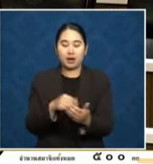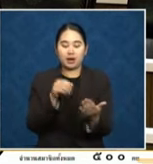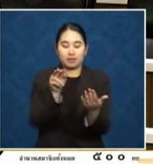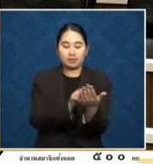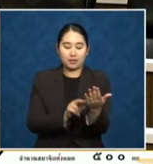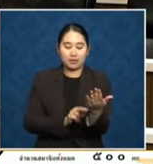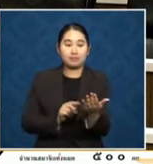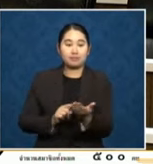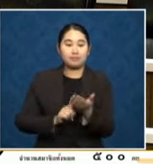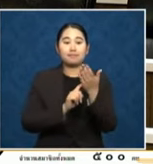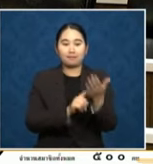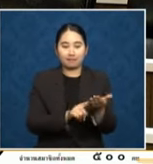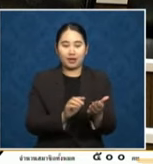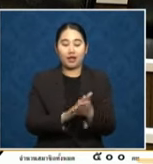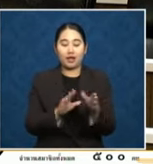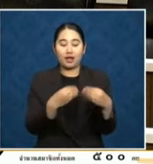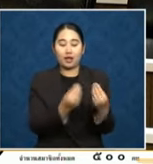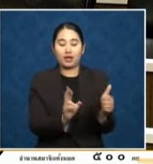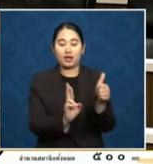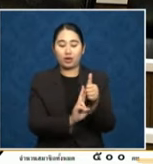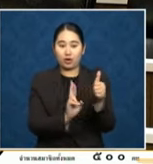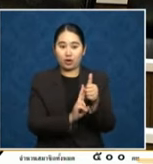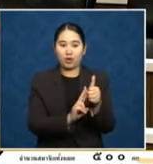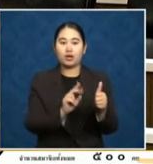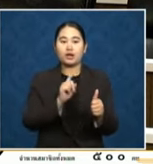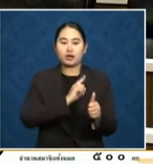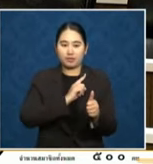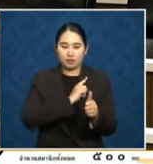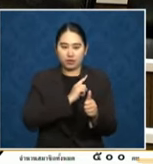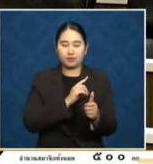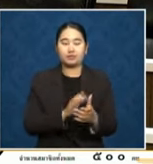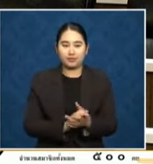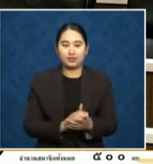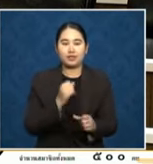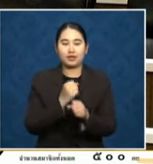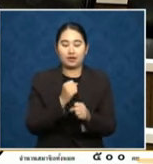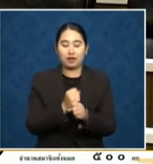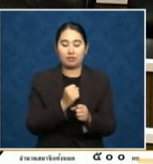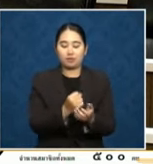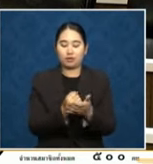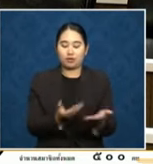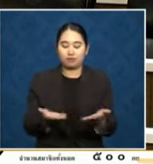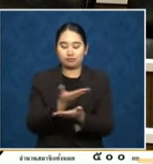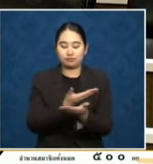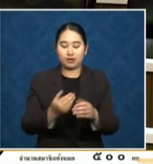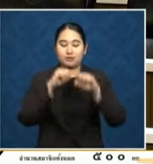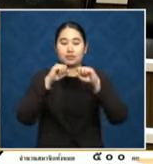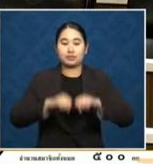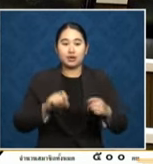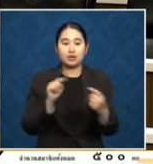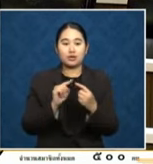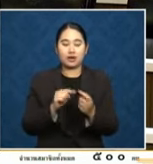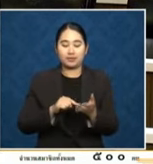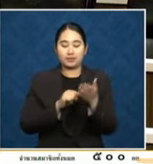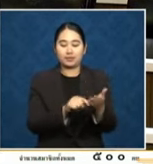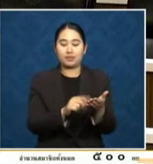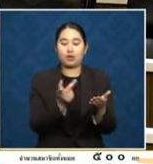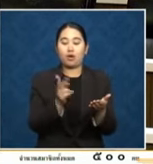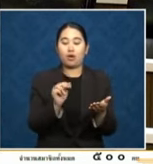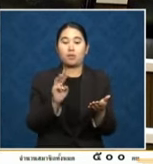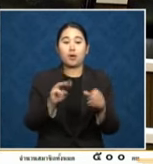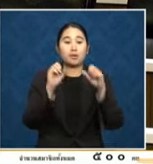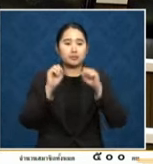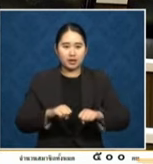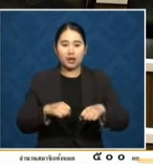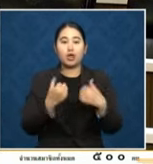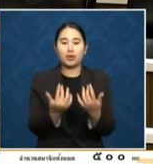ระทรวงทรัพย์และรองนายกที่ดูแลกระทรวงทรัพย์ซึ่งก็คือคนเดียวกันครับพิจารณาเห็นชอบเพื่อเสนอรัฐคณะรัฐมนตรีครับซึ่งขั้นต